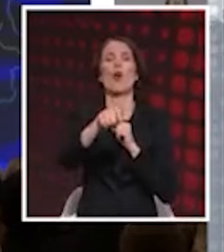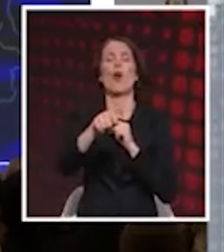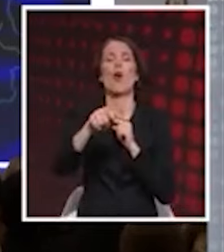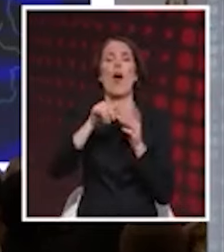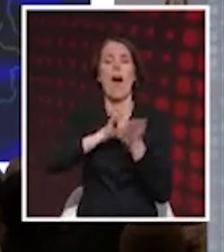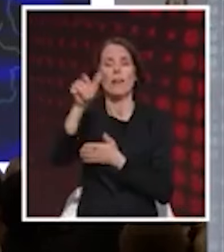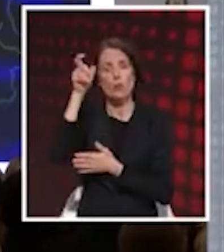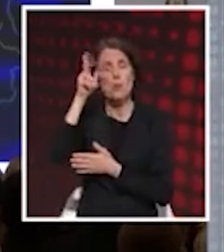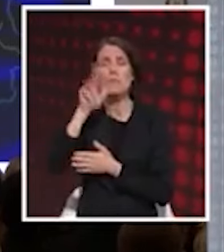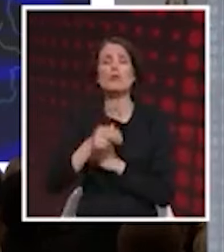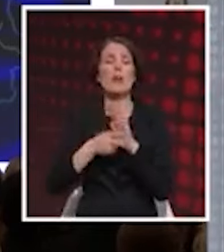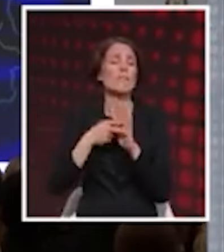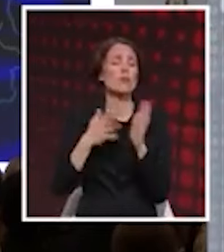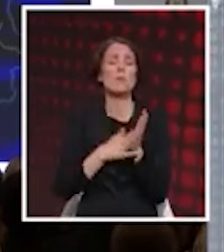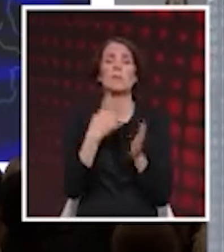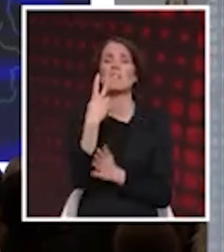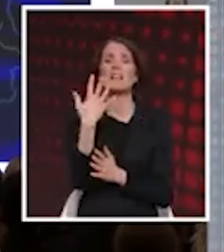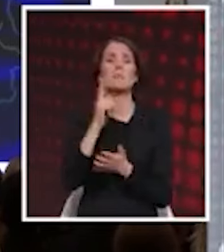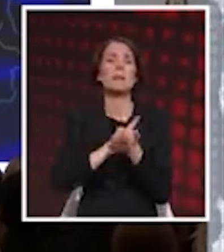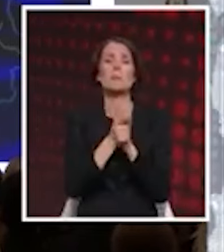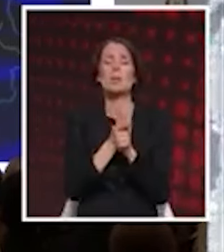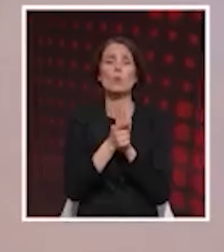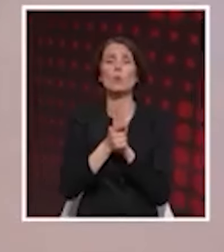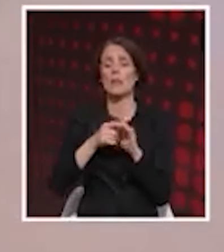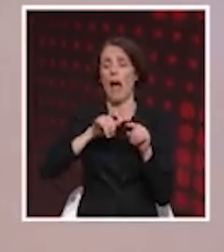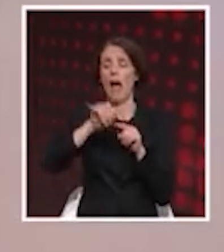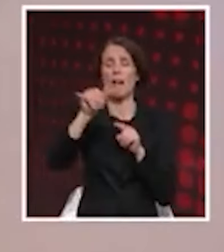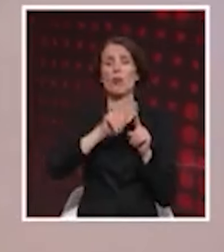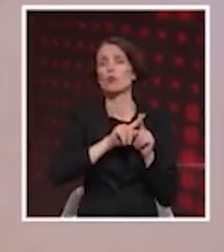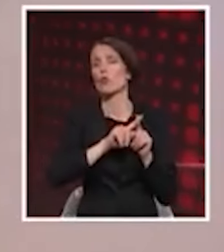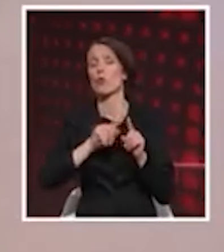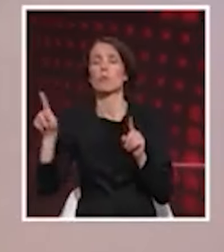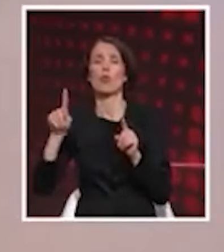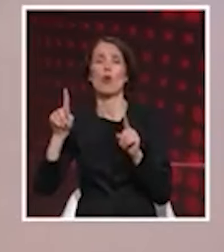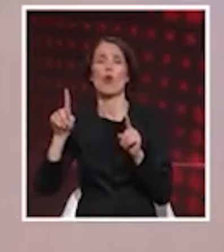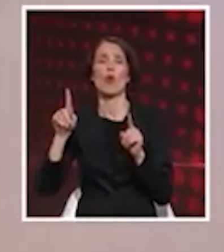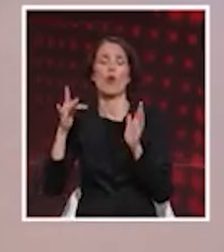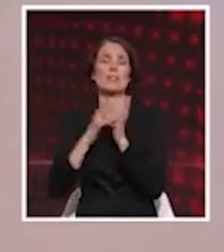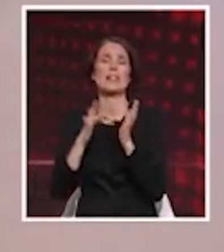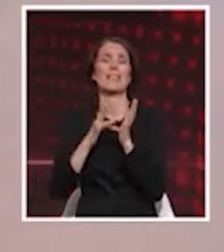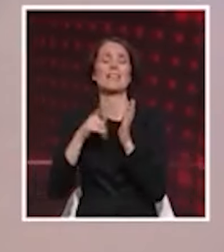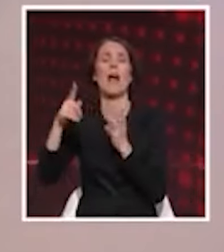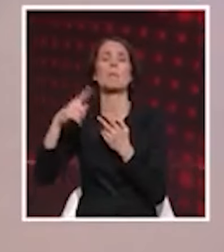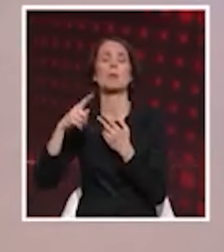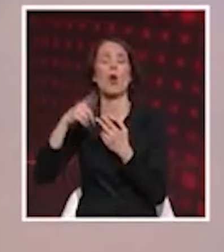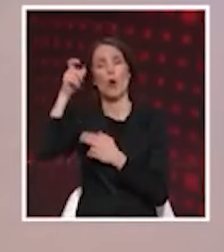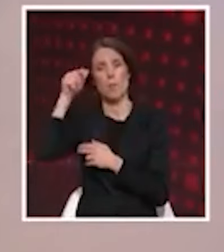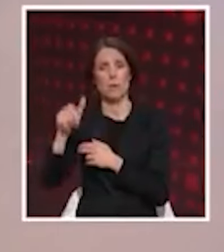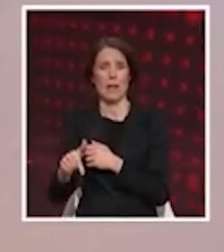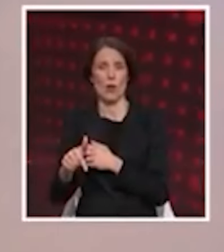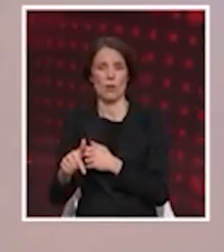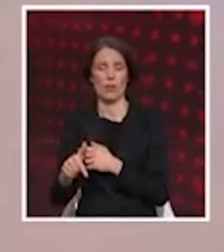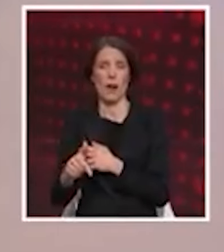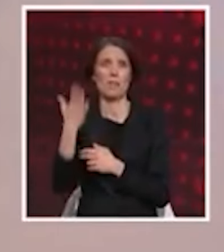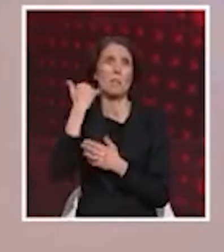vozom za 25 minuta da dođete od aerodroma do centralne stanice Prokopu u Beogradu. Dakle, što smo nekada